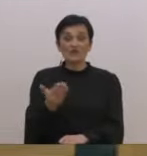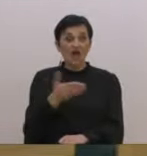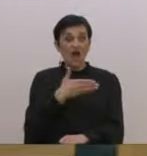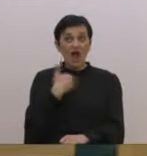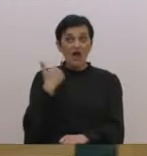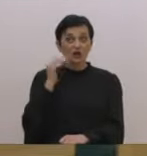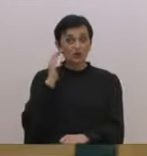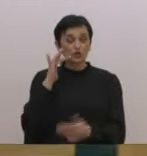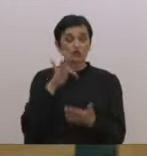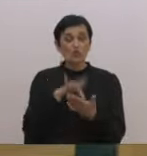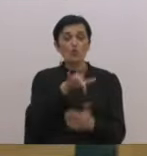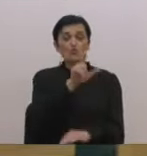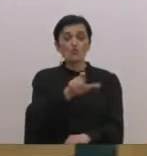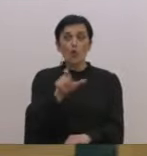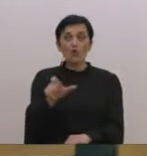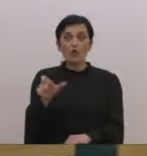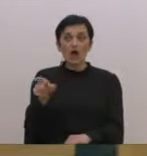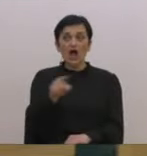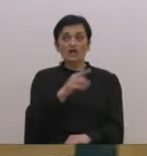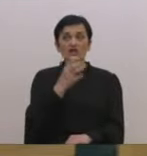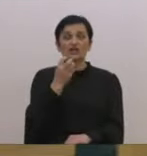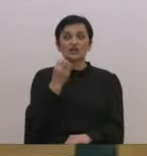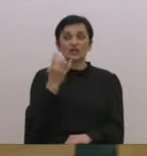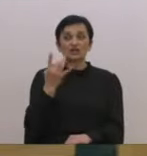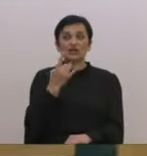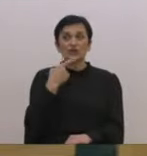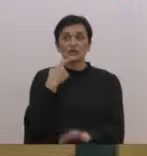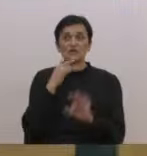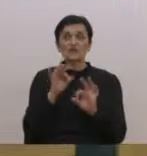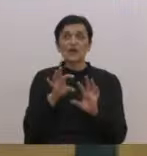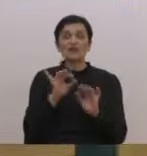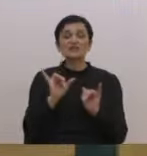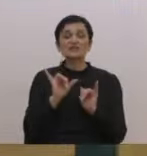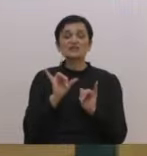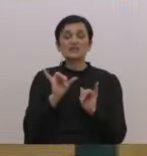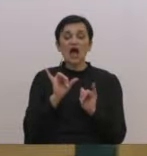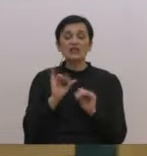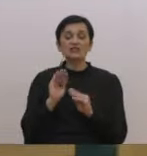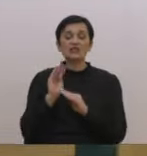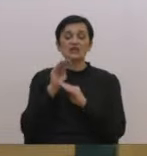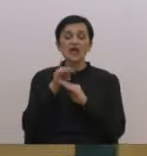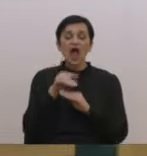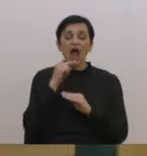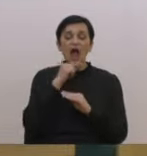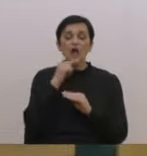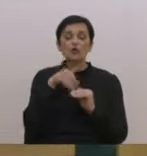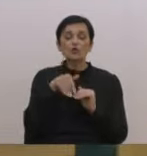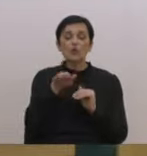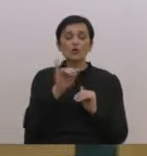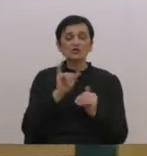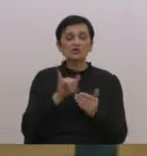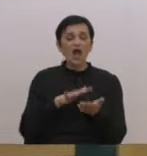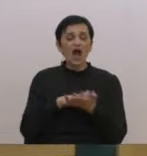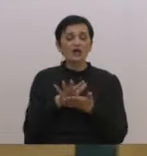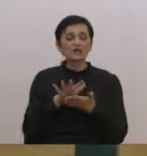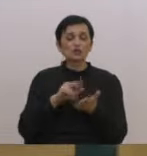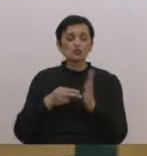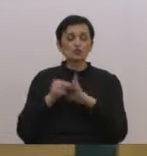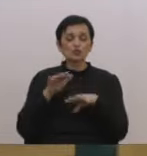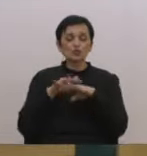მოსმენა, მოქალაქეებს კიდევ ერთხელ ვეტყვით, სად მიდის გაზრდილი ეკონომიკა და სად იხარჯება გაზრდილი